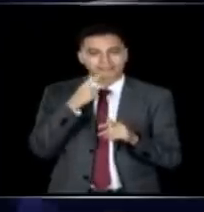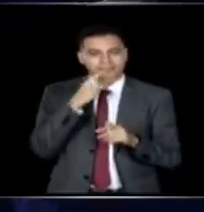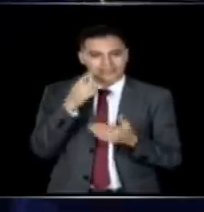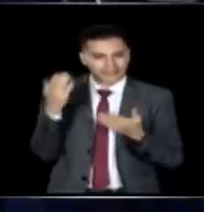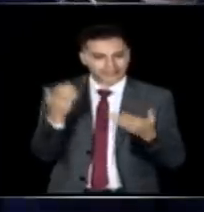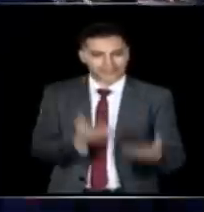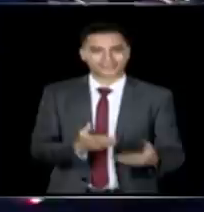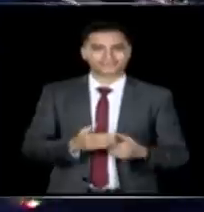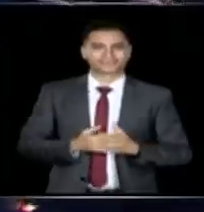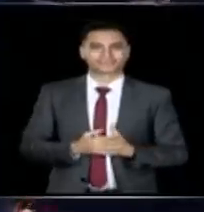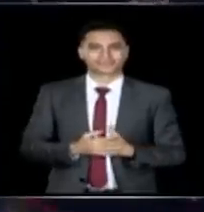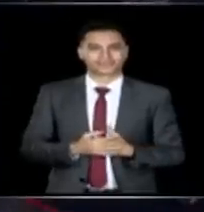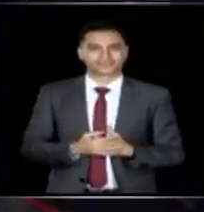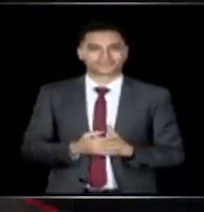اسكندرية.